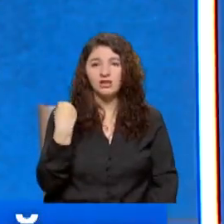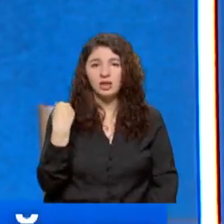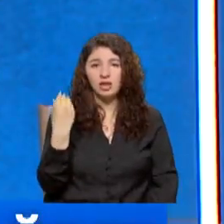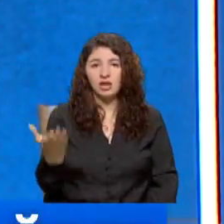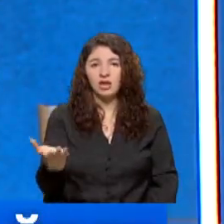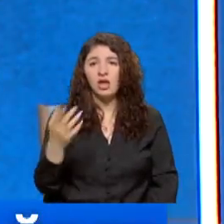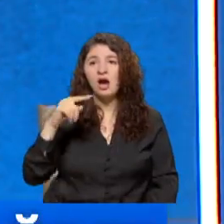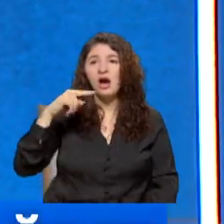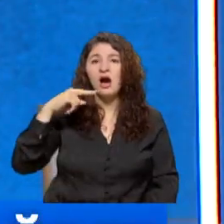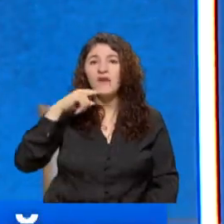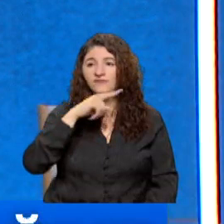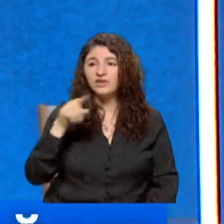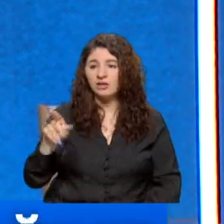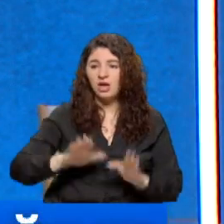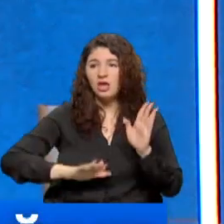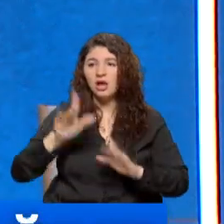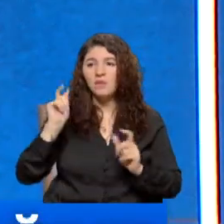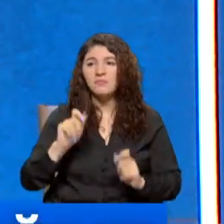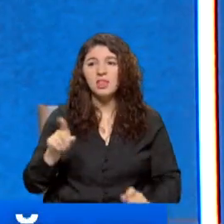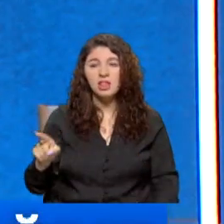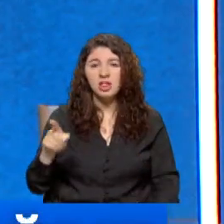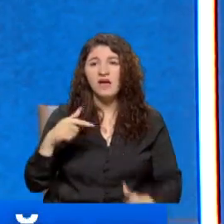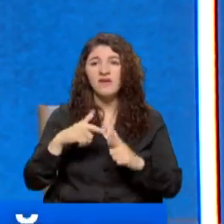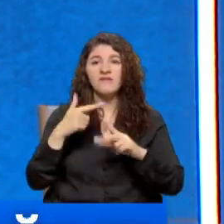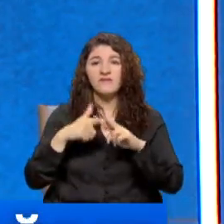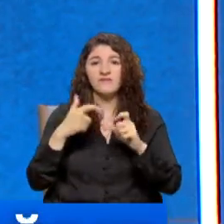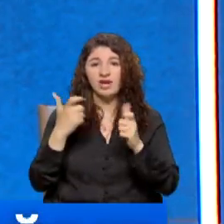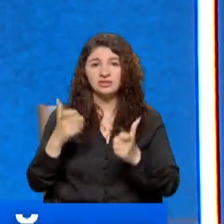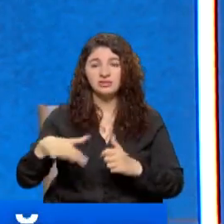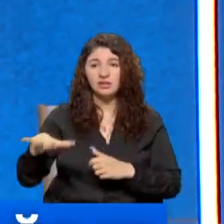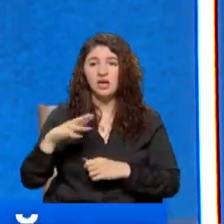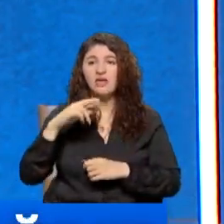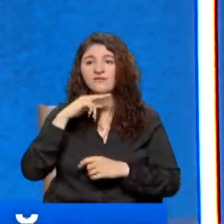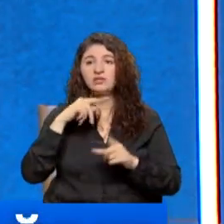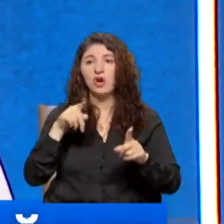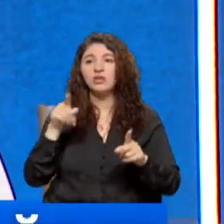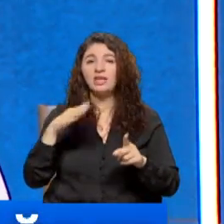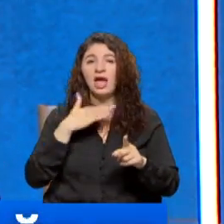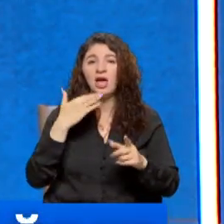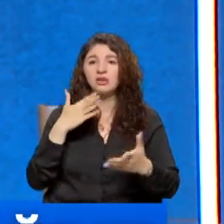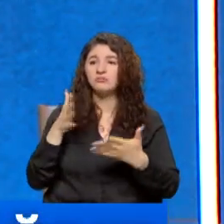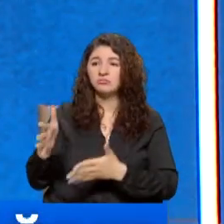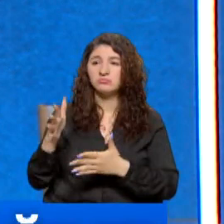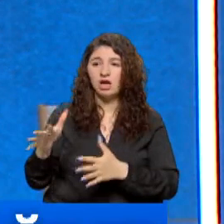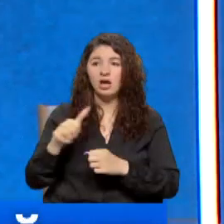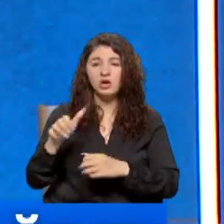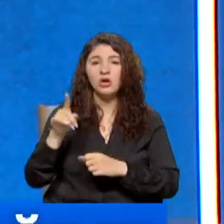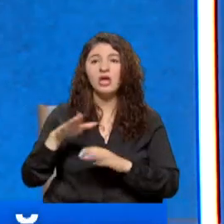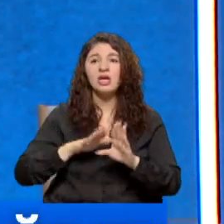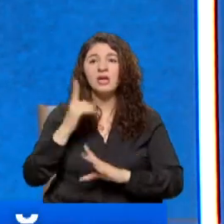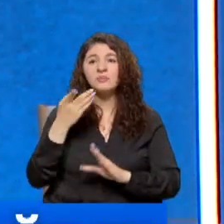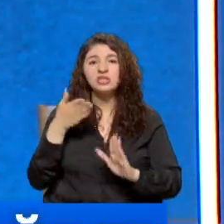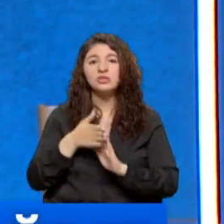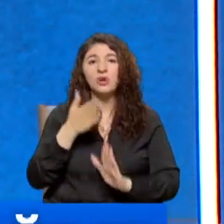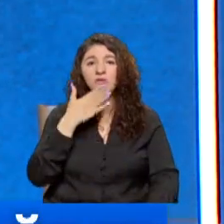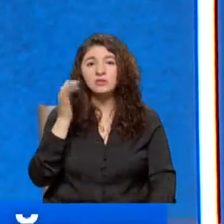yeni Afrika'da ihale yapıldı pasta o Fransa oranı nettedarikcisi diri hale